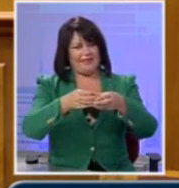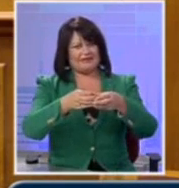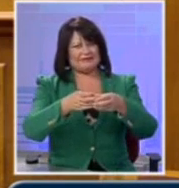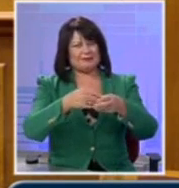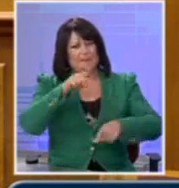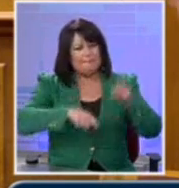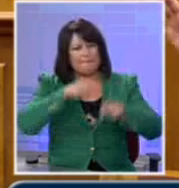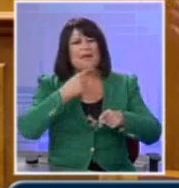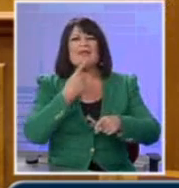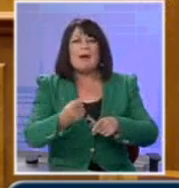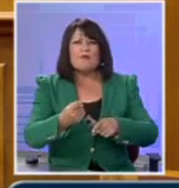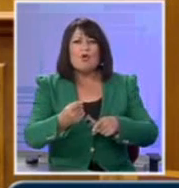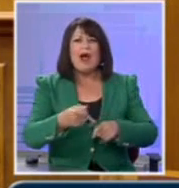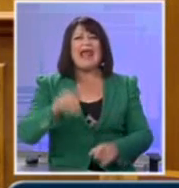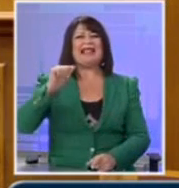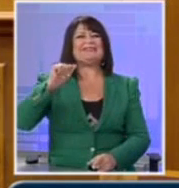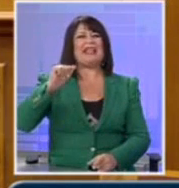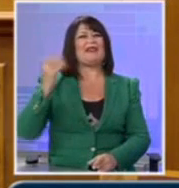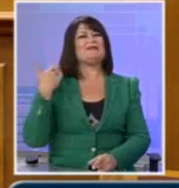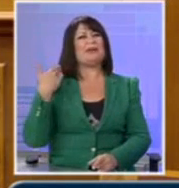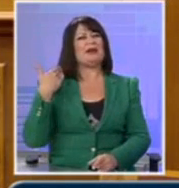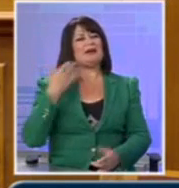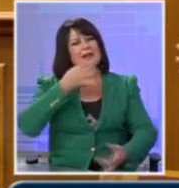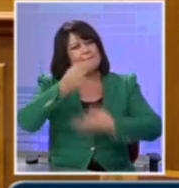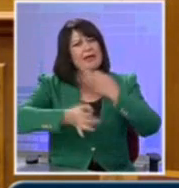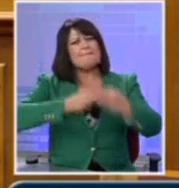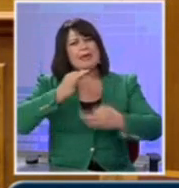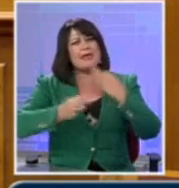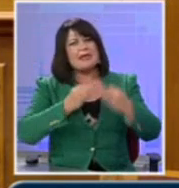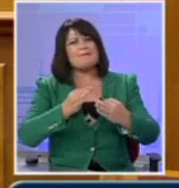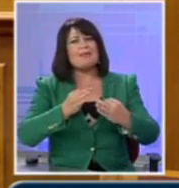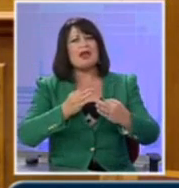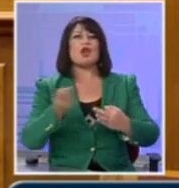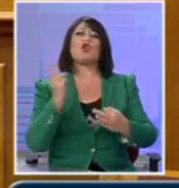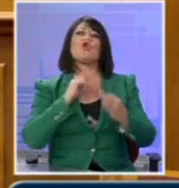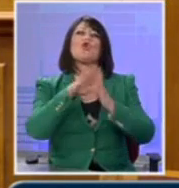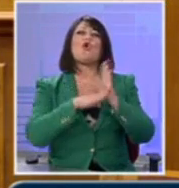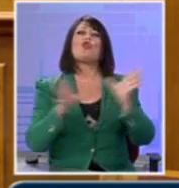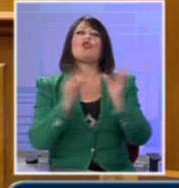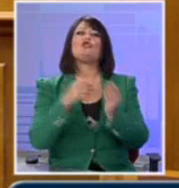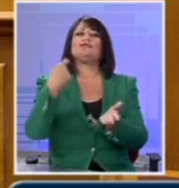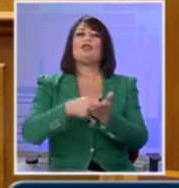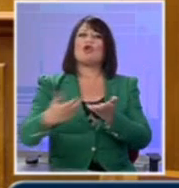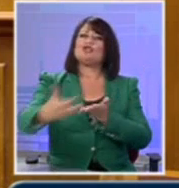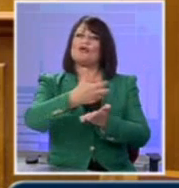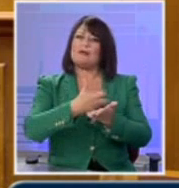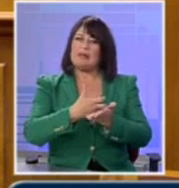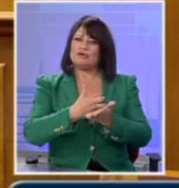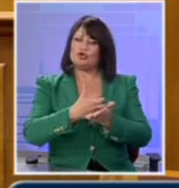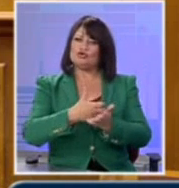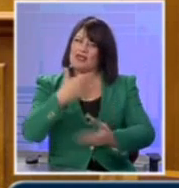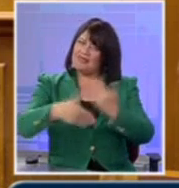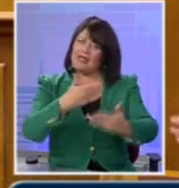επιγραμματικά, γιατί ο κύριος Αλεξιάδης έχει ήδη αναφερθεί στην αναθεώρηση του κώδικα φόρου εισοδήματος σε προοδευτική κατεύθυνση,